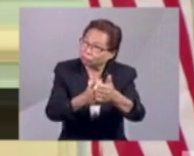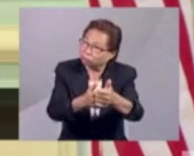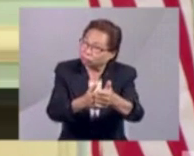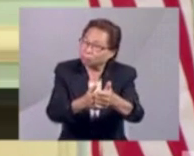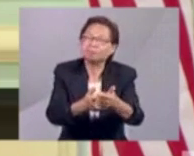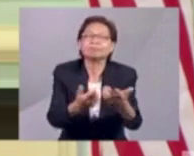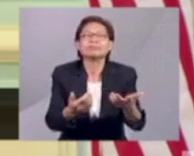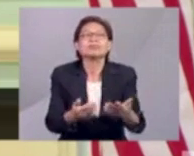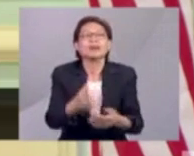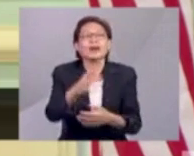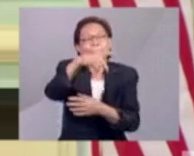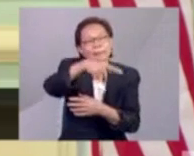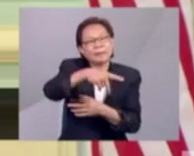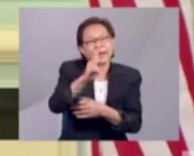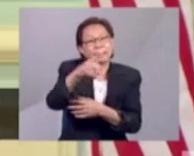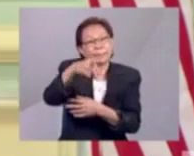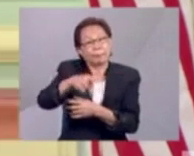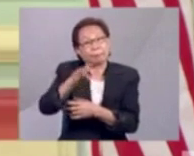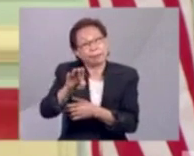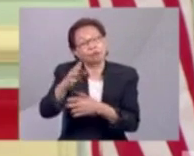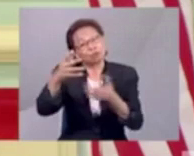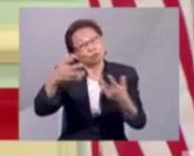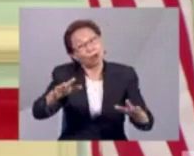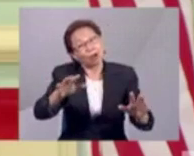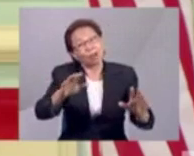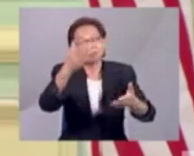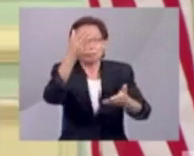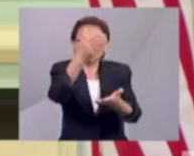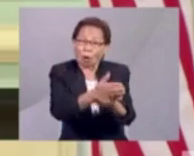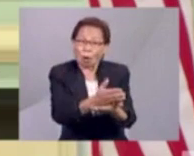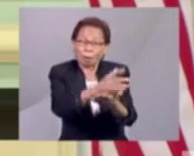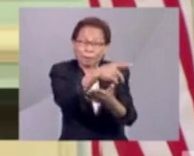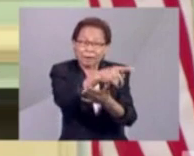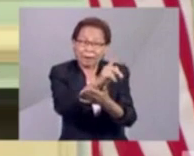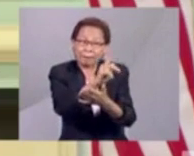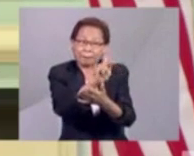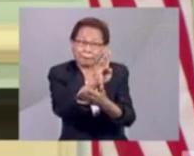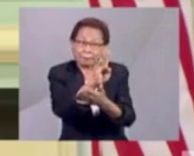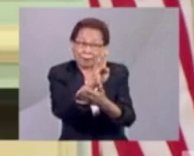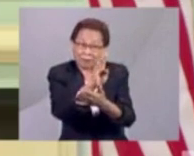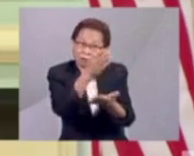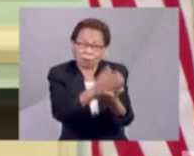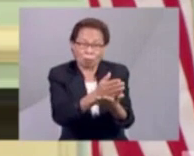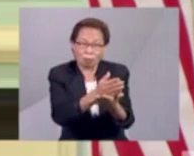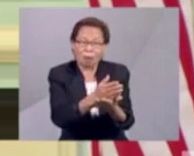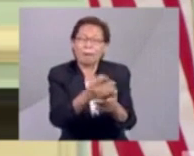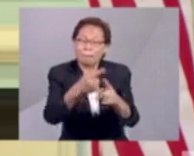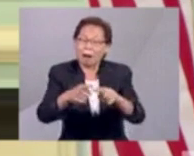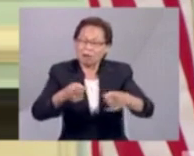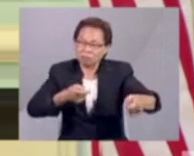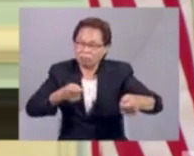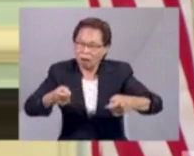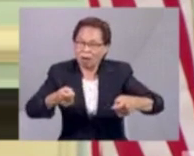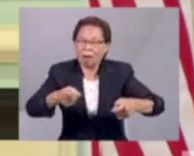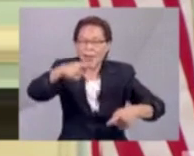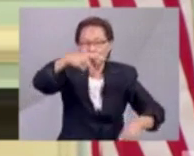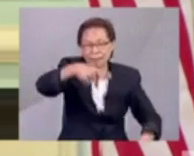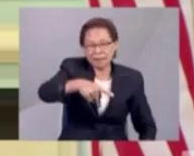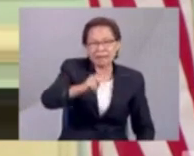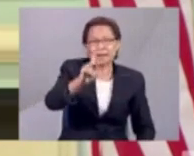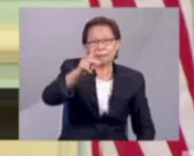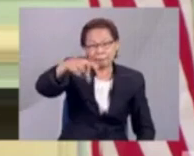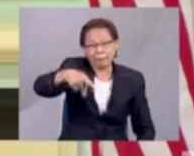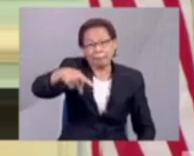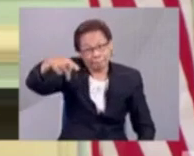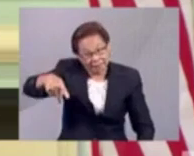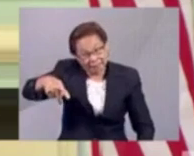Walaupun PKPB sudah tidak ada, tetapi kawalan pergerakan ataupun